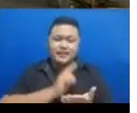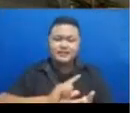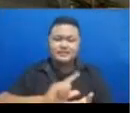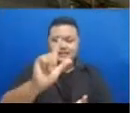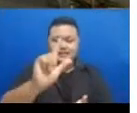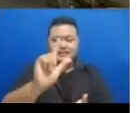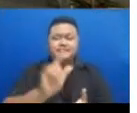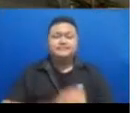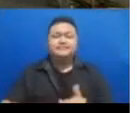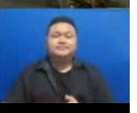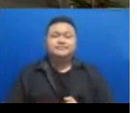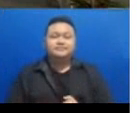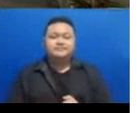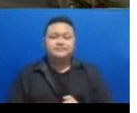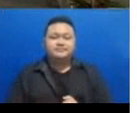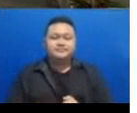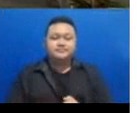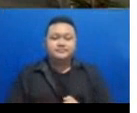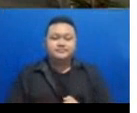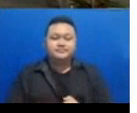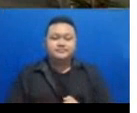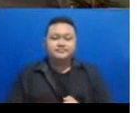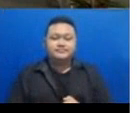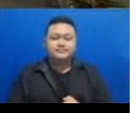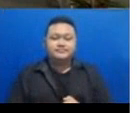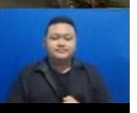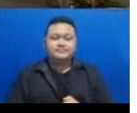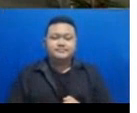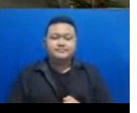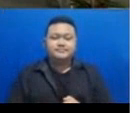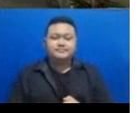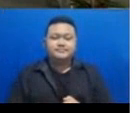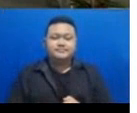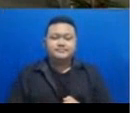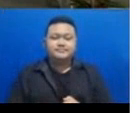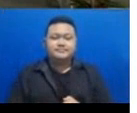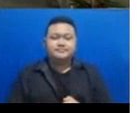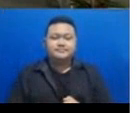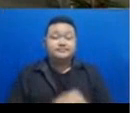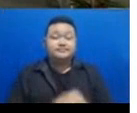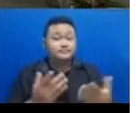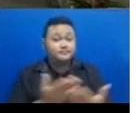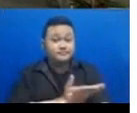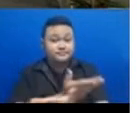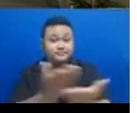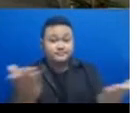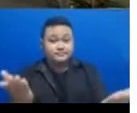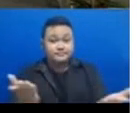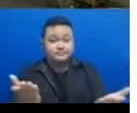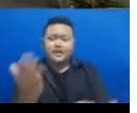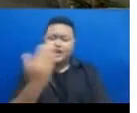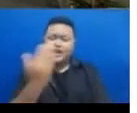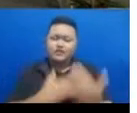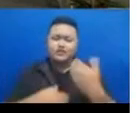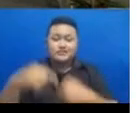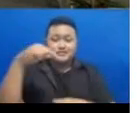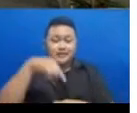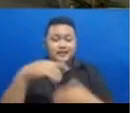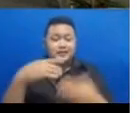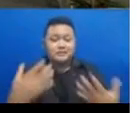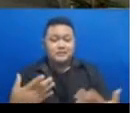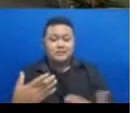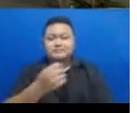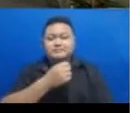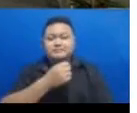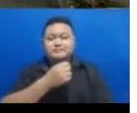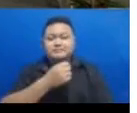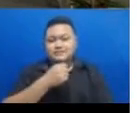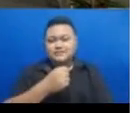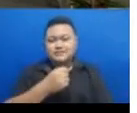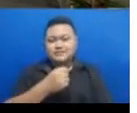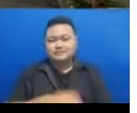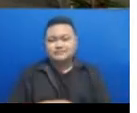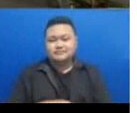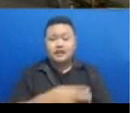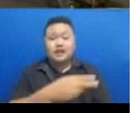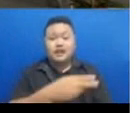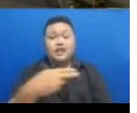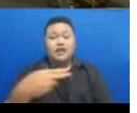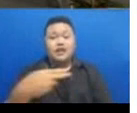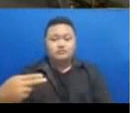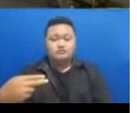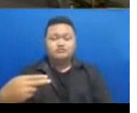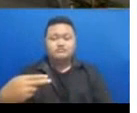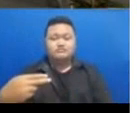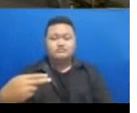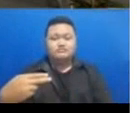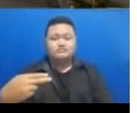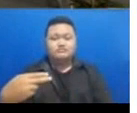Baiklah hadirin sekalian yang berbahagia, marilah sekarang kita menyanyikan lagu kebangsaan Indonesia Raya. Dimohon kita semua untuk